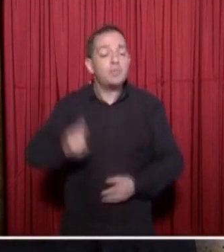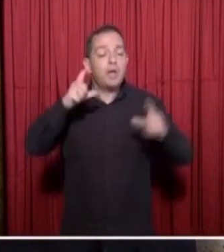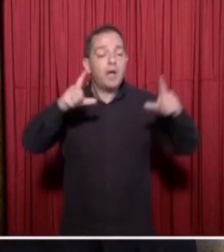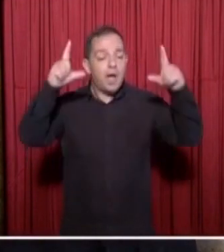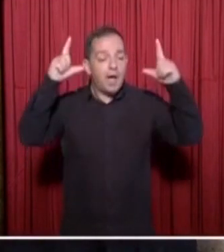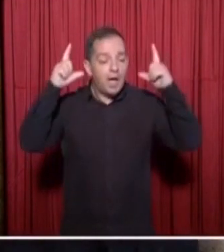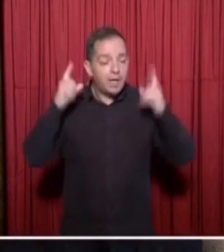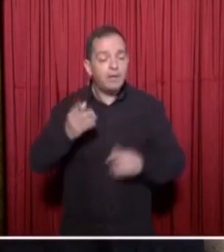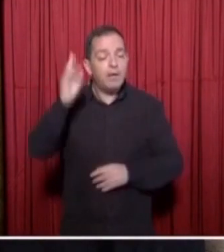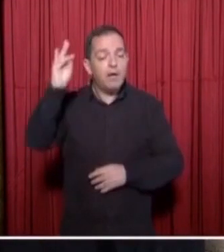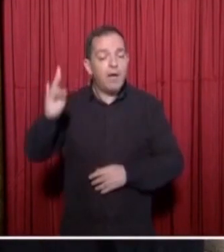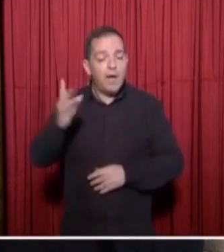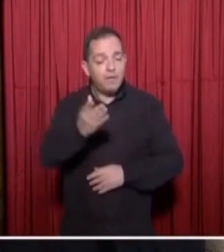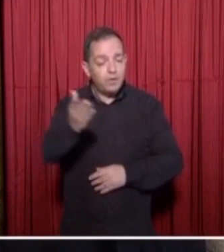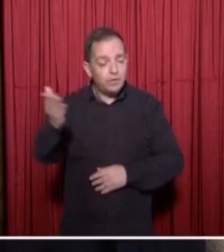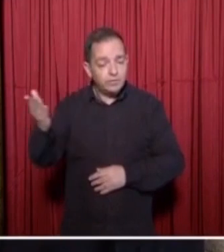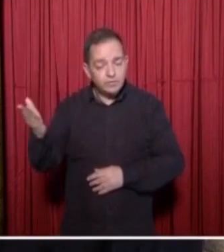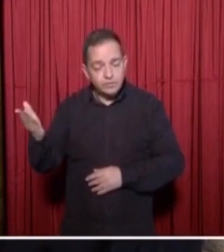Άγιε ευλόγησον.